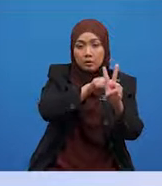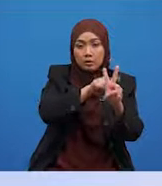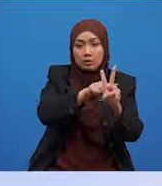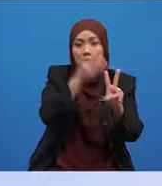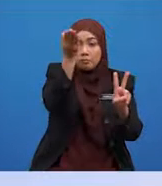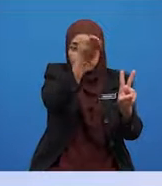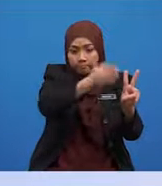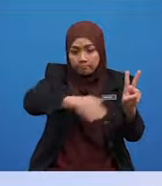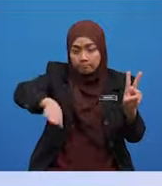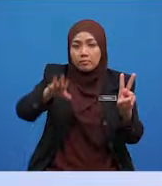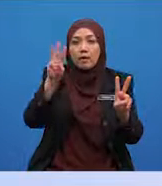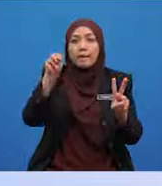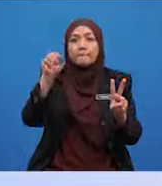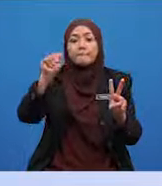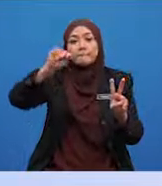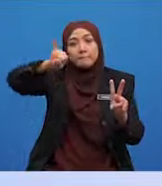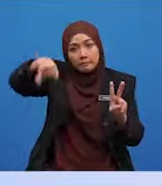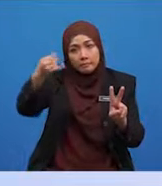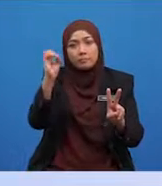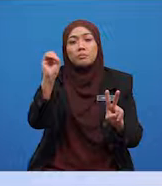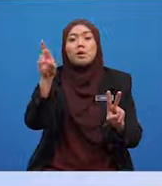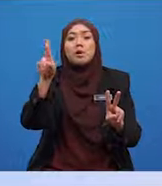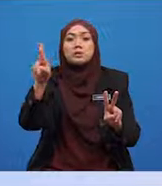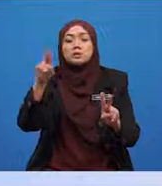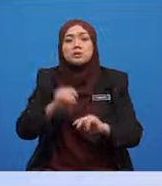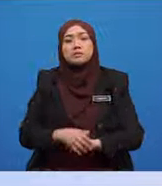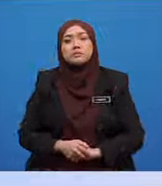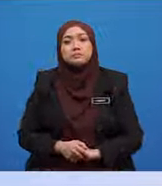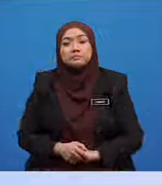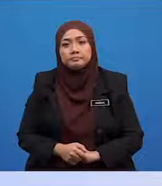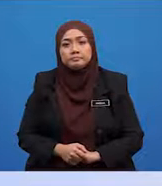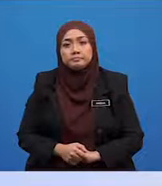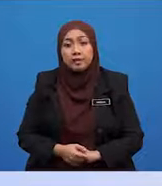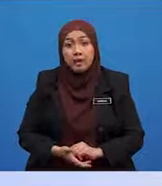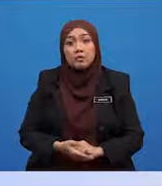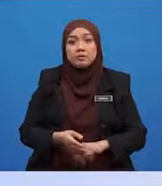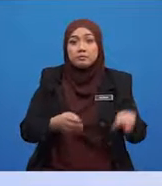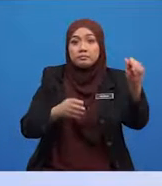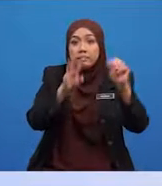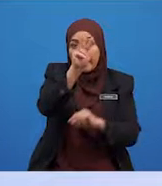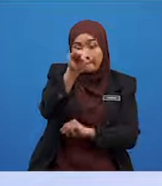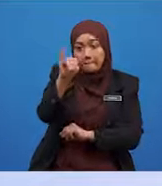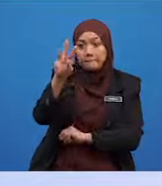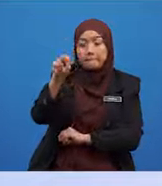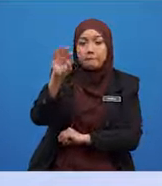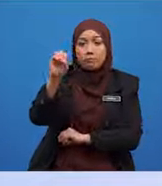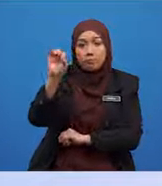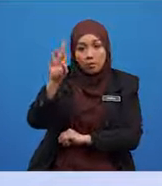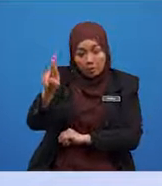major. Lengkok minor merupakan lengkok pendek bagi suatu